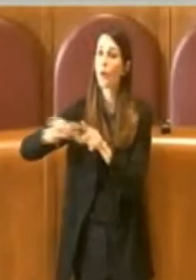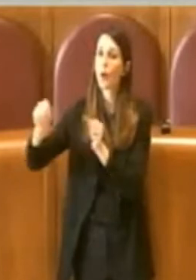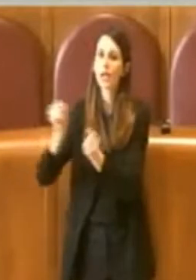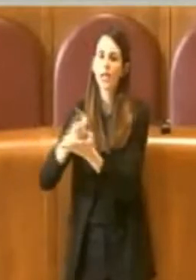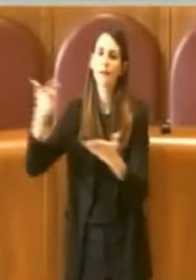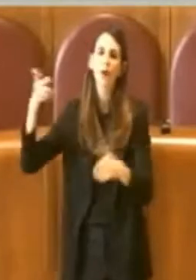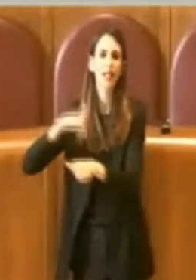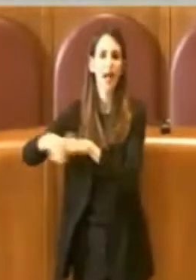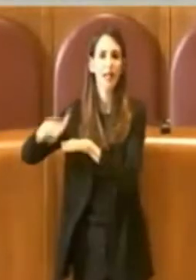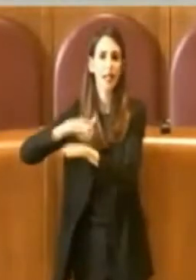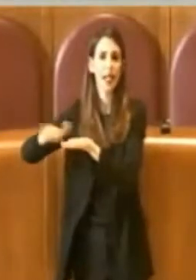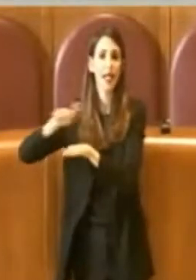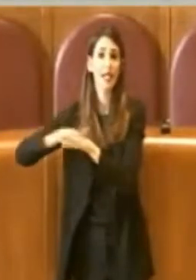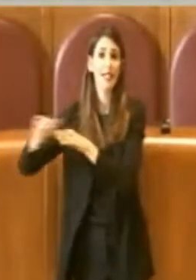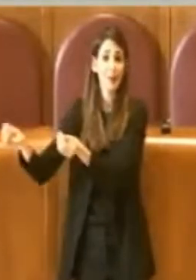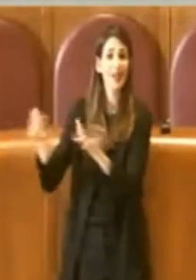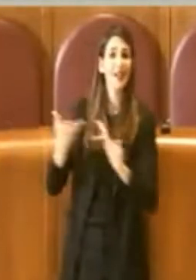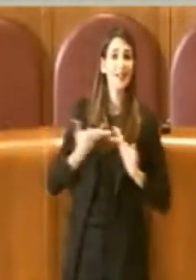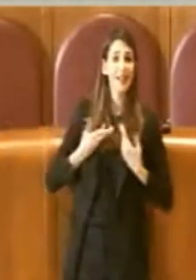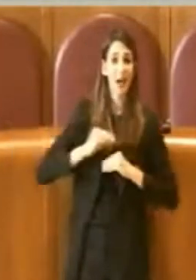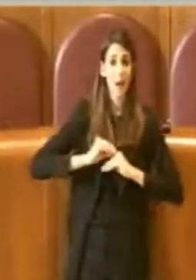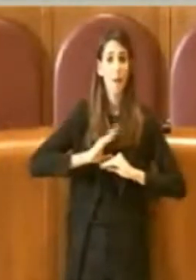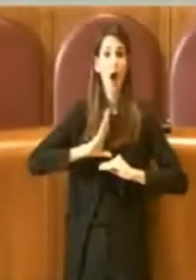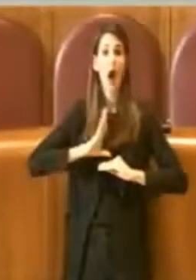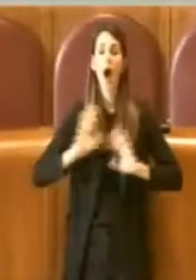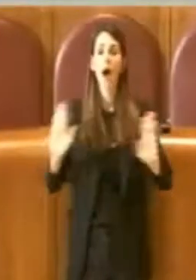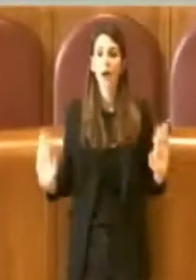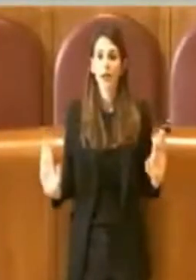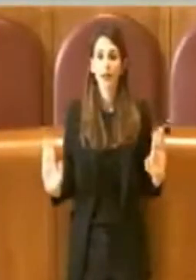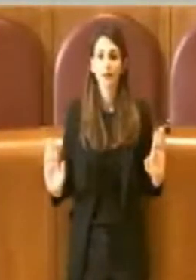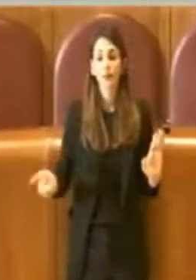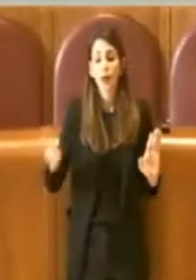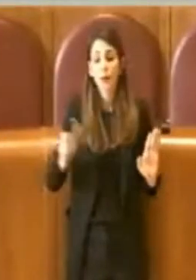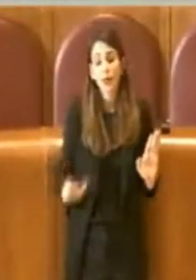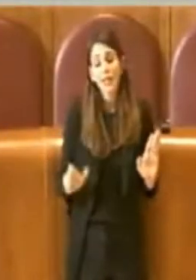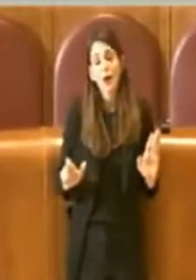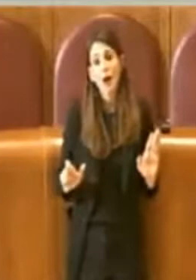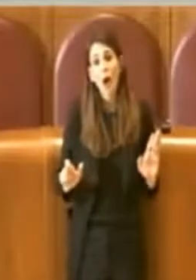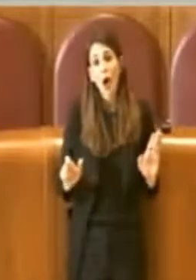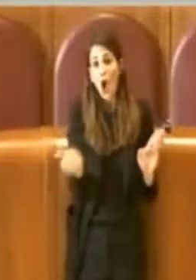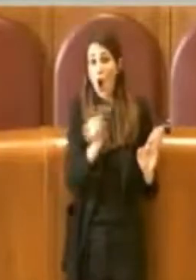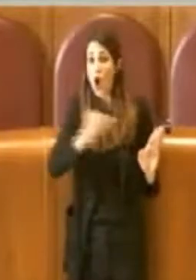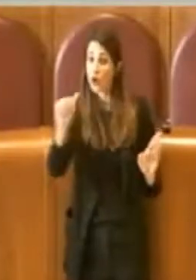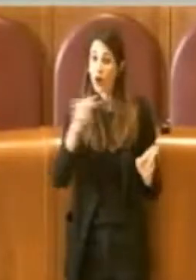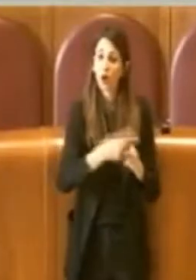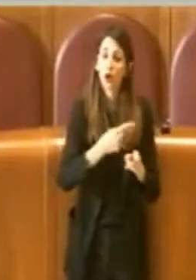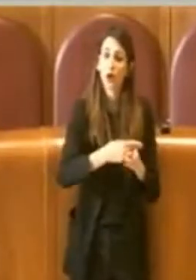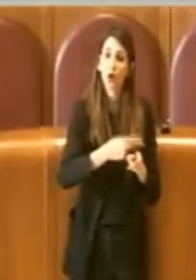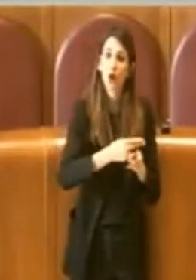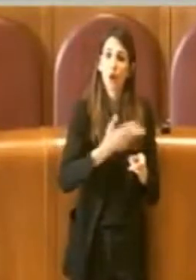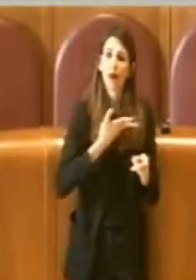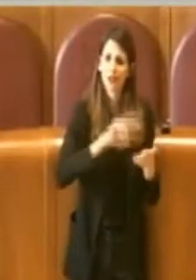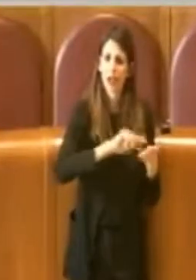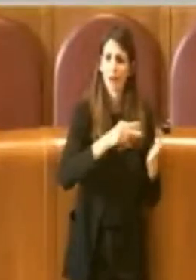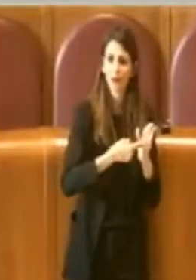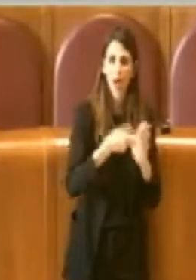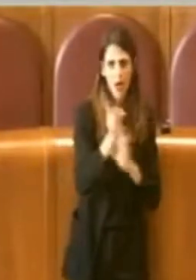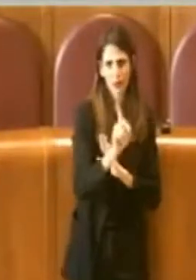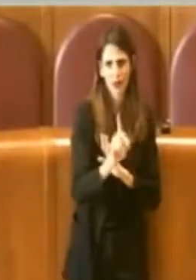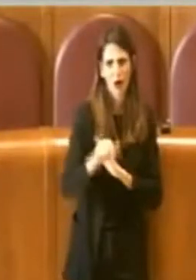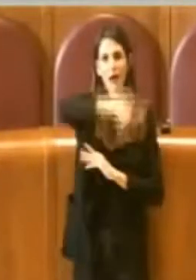sto cercando di approfondirlo anche in ANCI, perché in realtà sono problemi non solo di Roma ma anche di altre realtà del nostro paese,